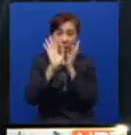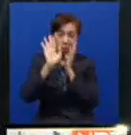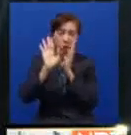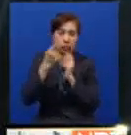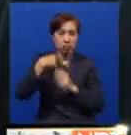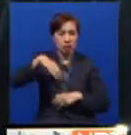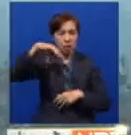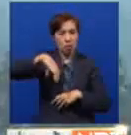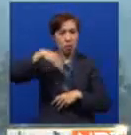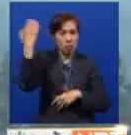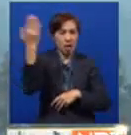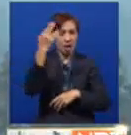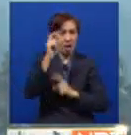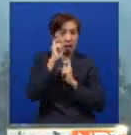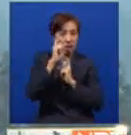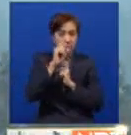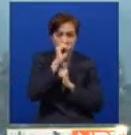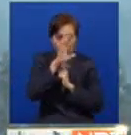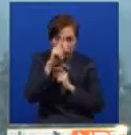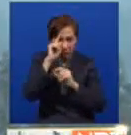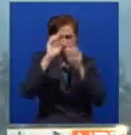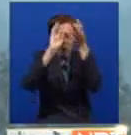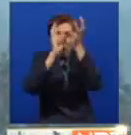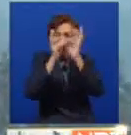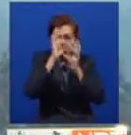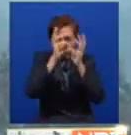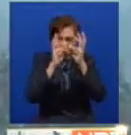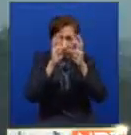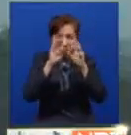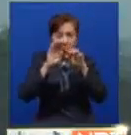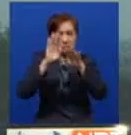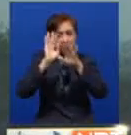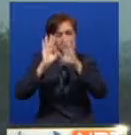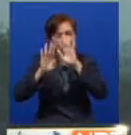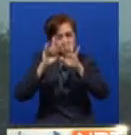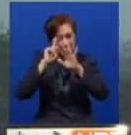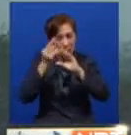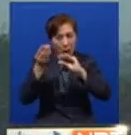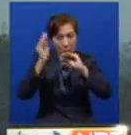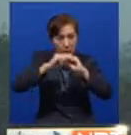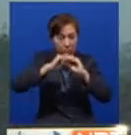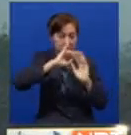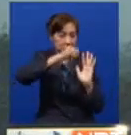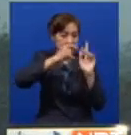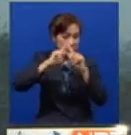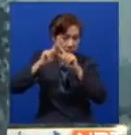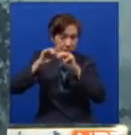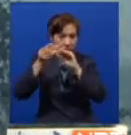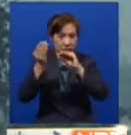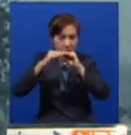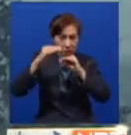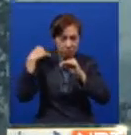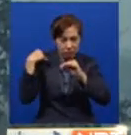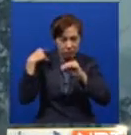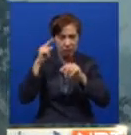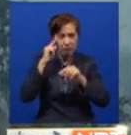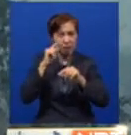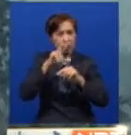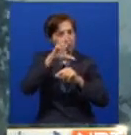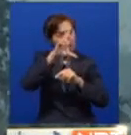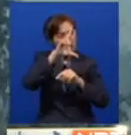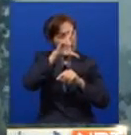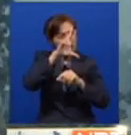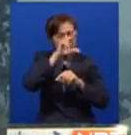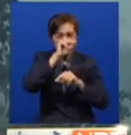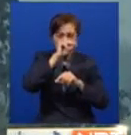ลพิษตรวจสอบพบฝุ่นละอองขนาดเล็กไม่เกิน10ไมครอนเพิ่มขึ้นในหลายพื้นที่ระหว่าง35ถึง253ไม